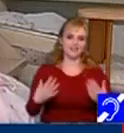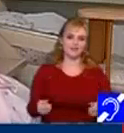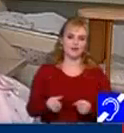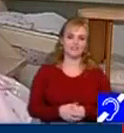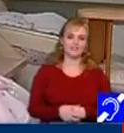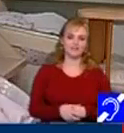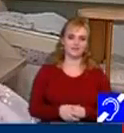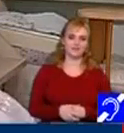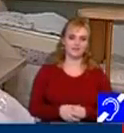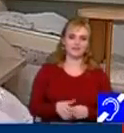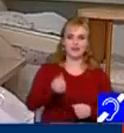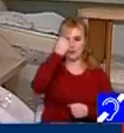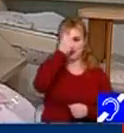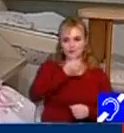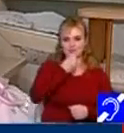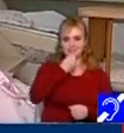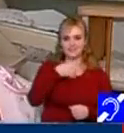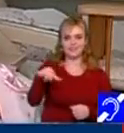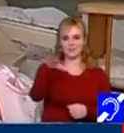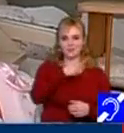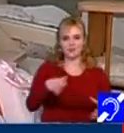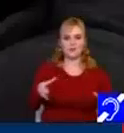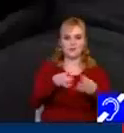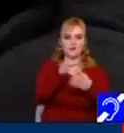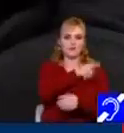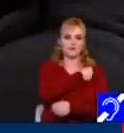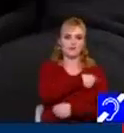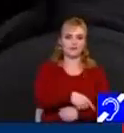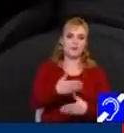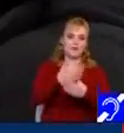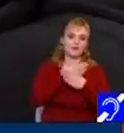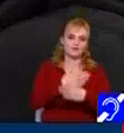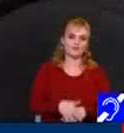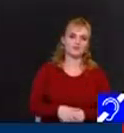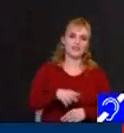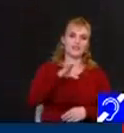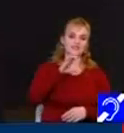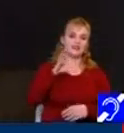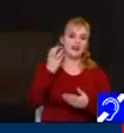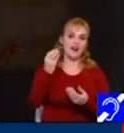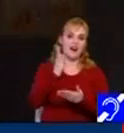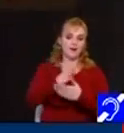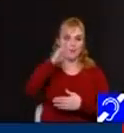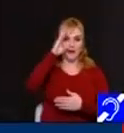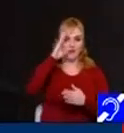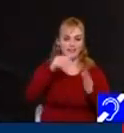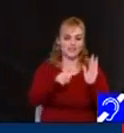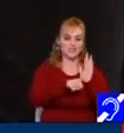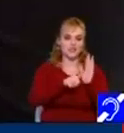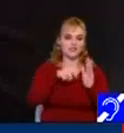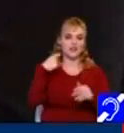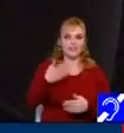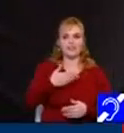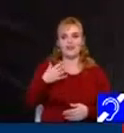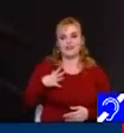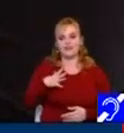sănătoasă. Mulțumesc la colectiv, la toți medici, m-au ajutat. Silvia mai are acasă un băiat de 6 ani care așteaptă cu